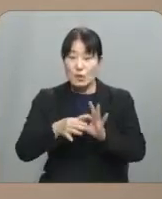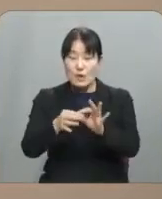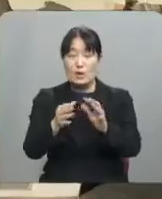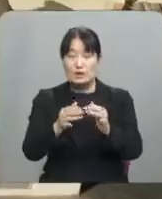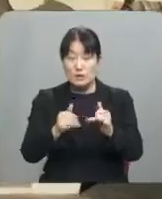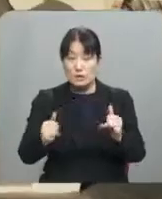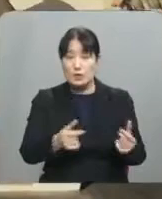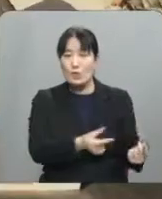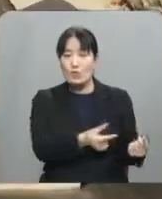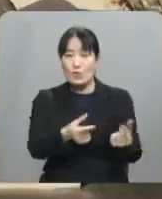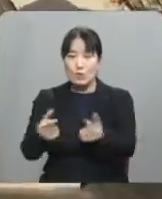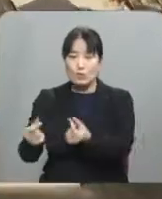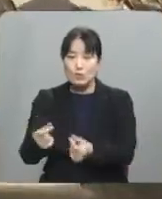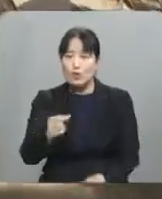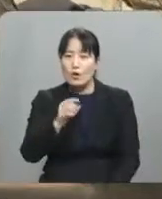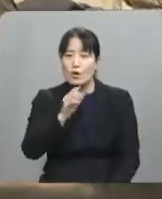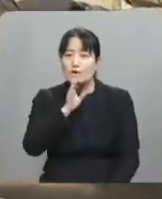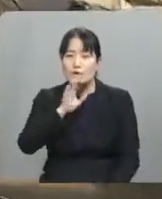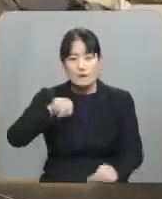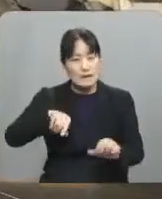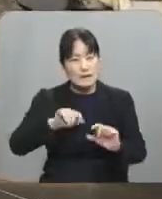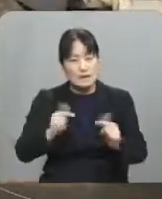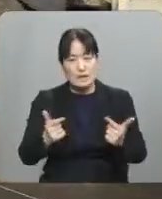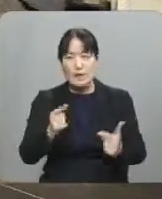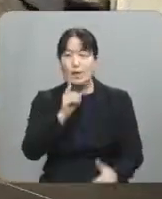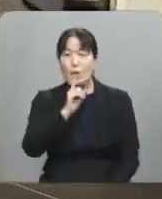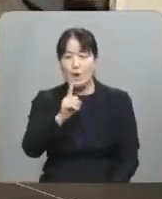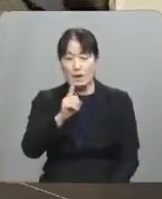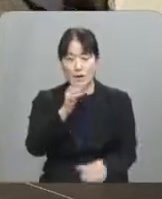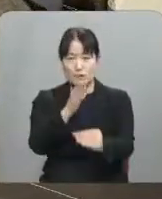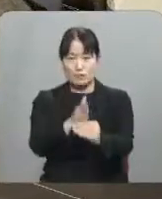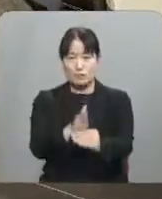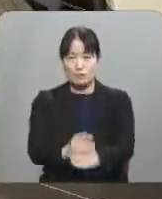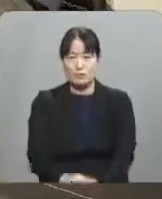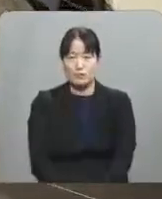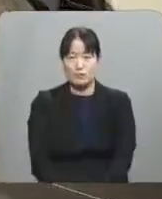관련자들 모두 사실 무근이라고 부인했습니다. KBS 뉴스 박성훈입니다.